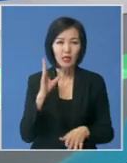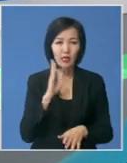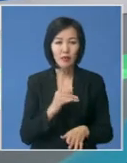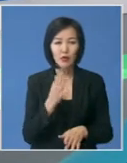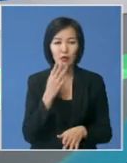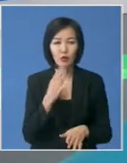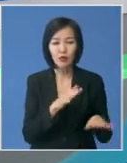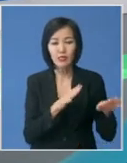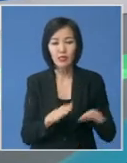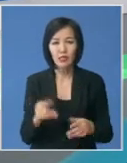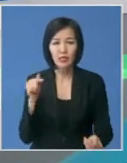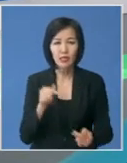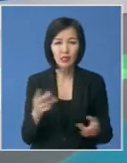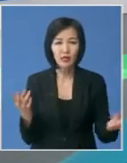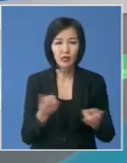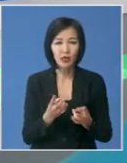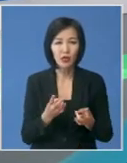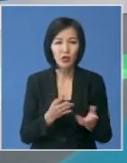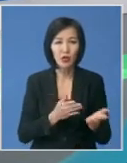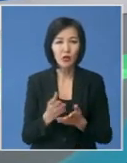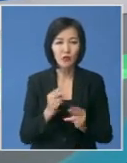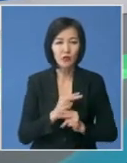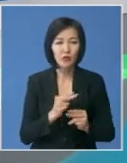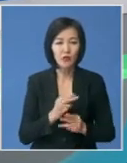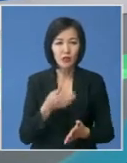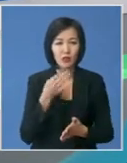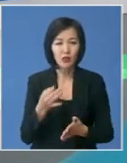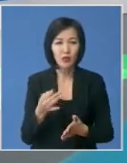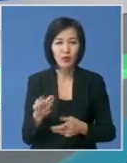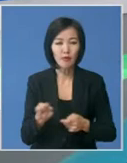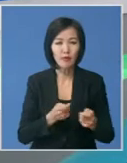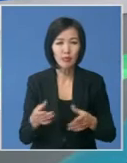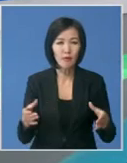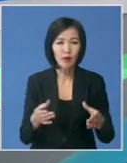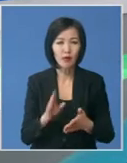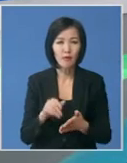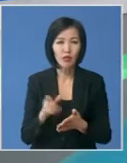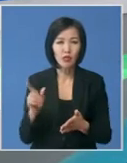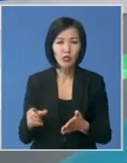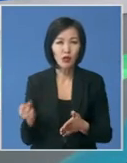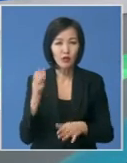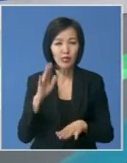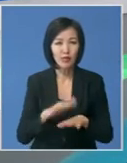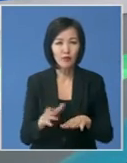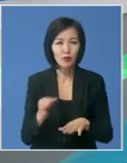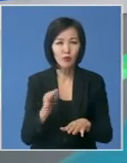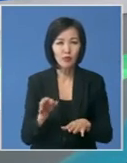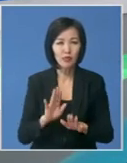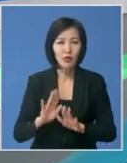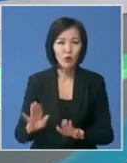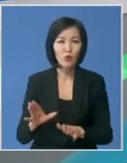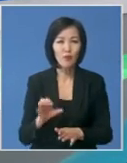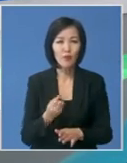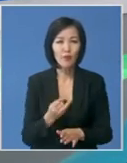ұлттық стандартқа сәйкестендіру қажет. Осы бағытта жұмыс істеп жатқан жауапты басқарма басшылары мен аудан әкімдері облыс басшысының орынбасары Айдарбек Байжановтың алдында